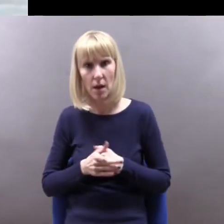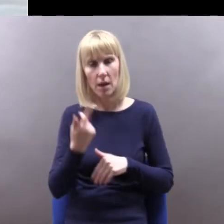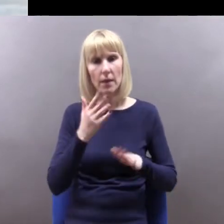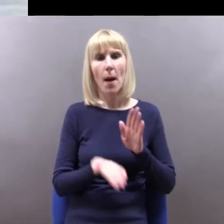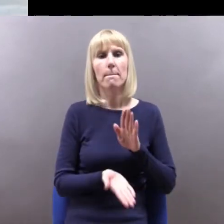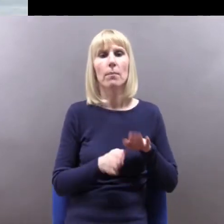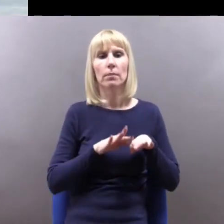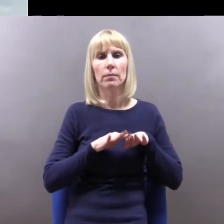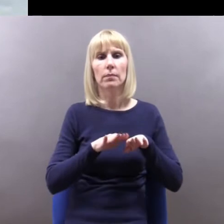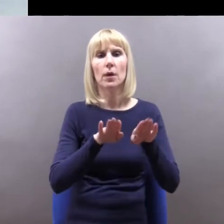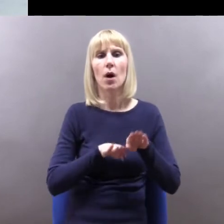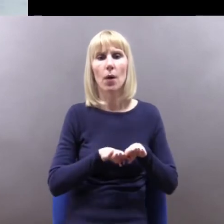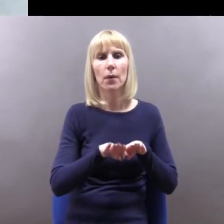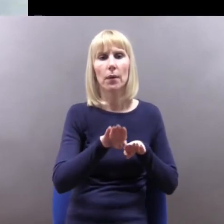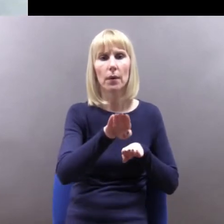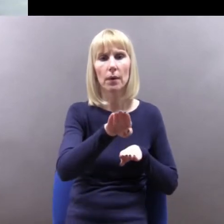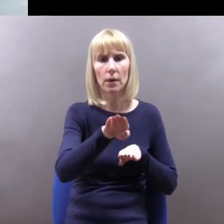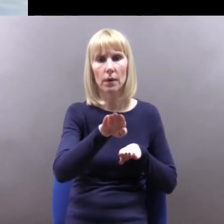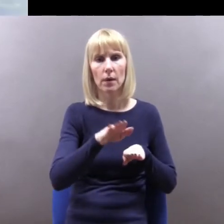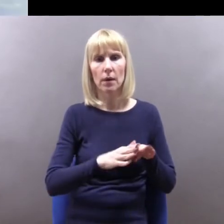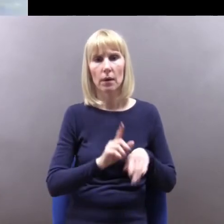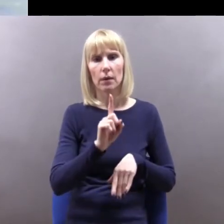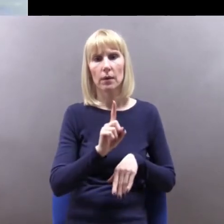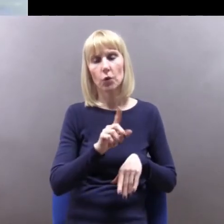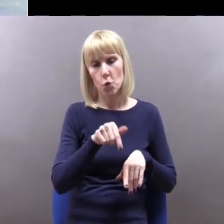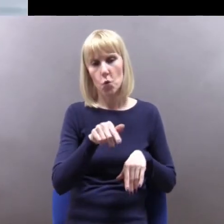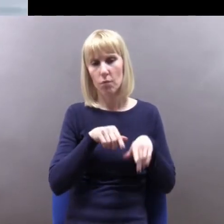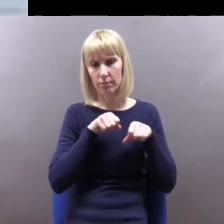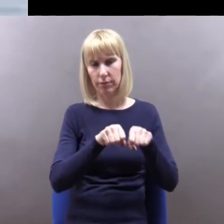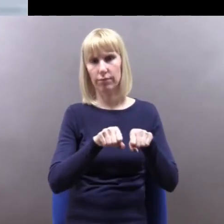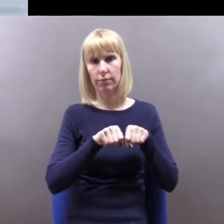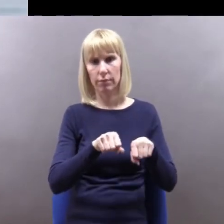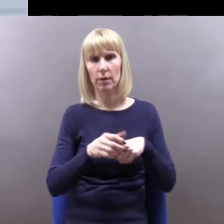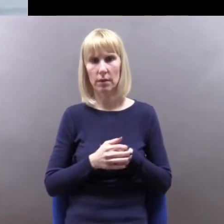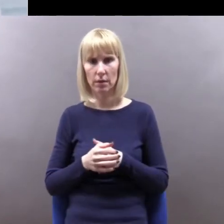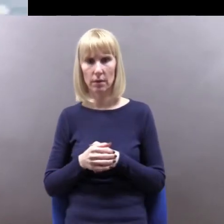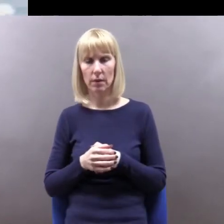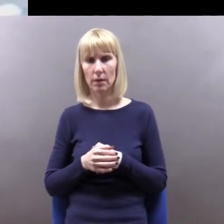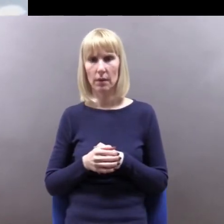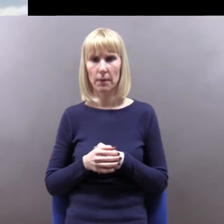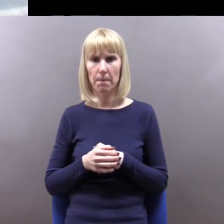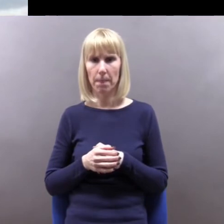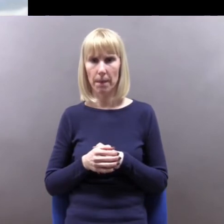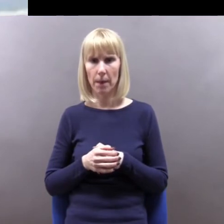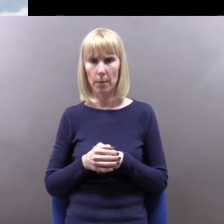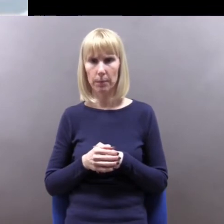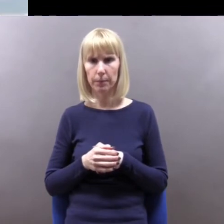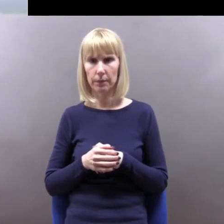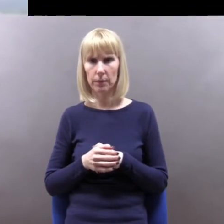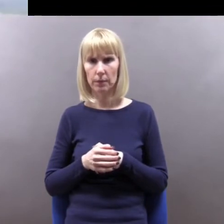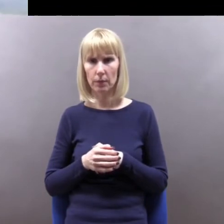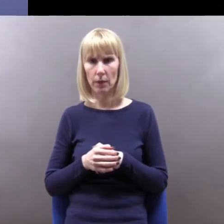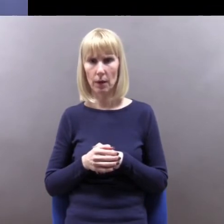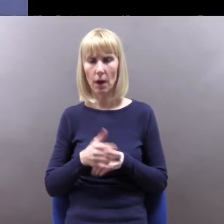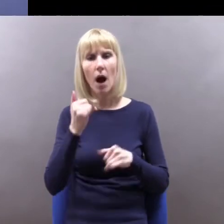trzeba. Nie, oczywiście, natomiast platforma nie jest przystosowana do wożenia wózka dziecięcego. I absolutnie nigdy nie